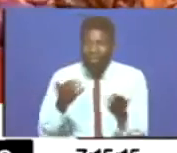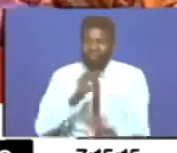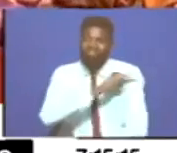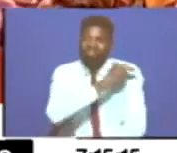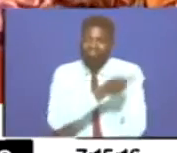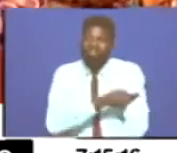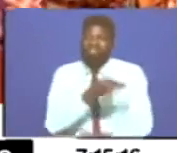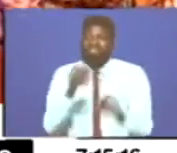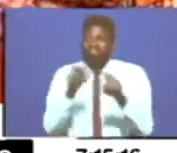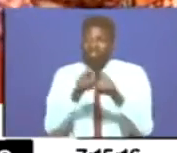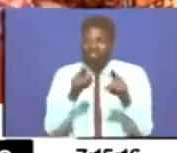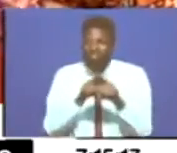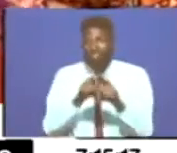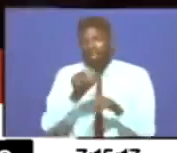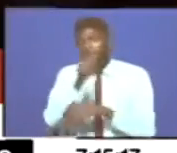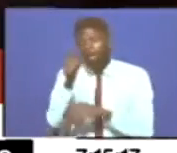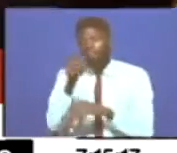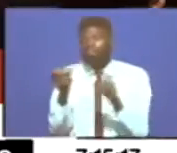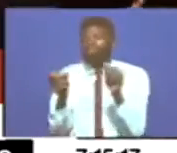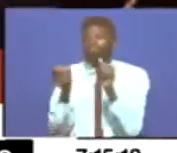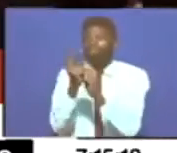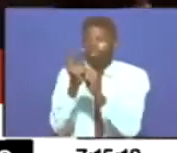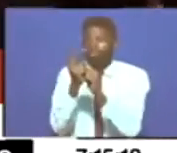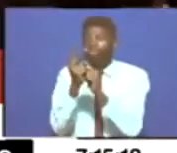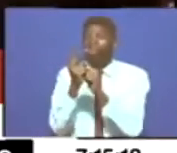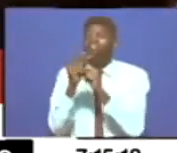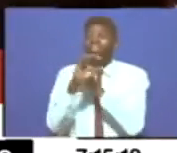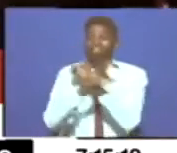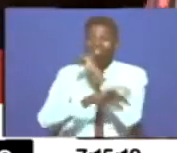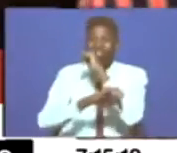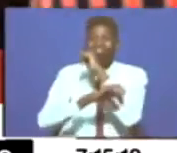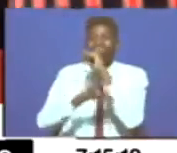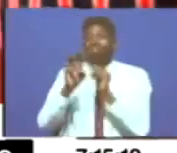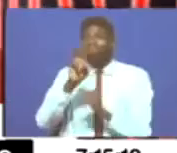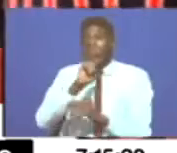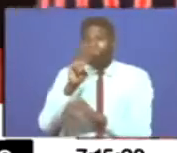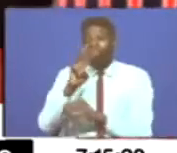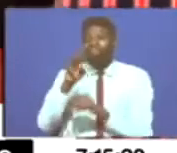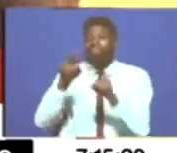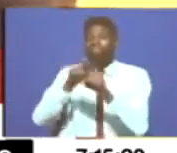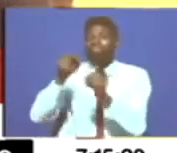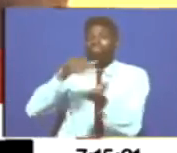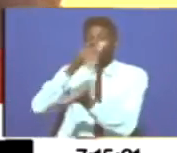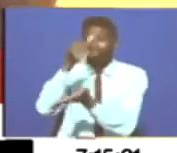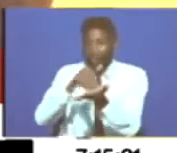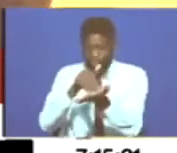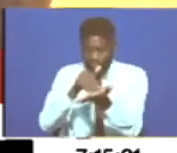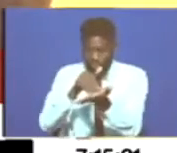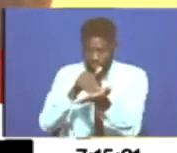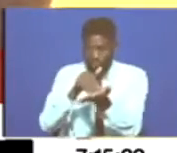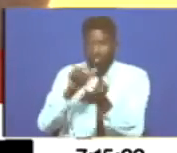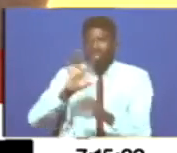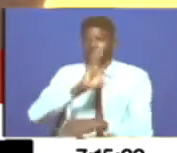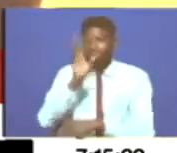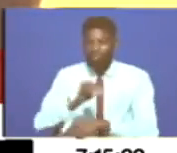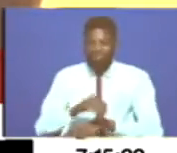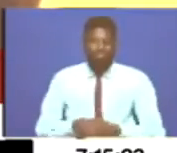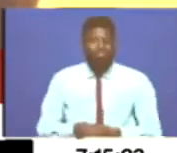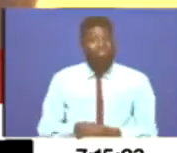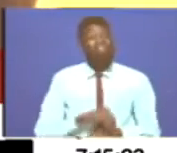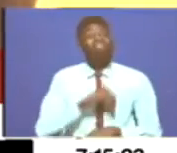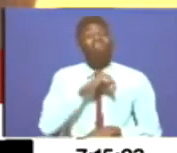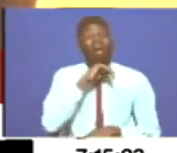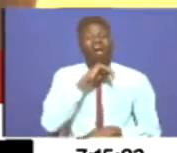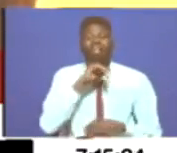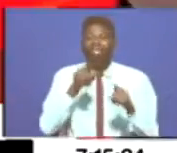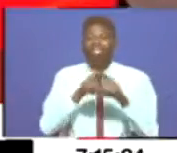katika mataifa 12 ya kati na magharibi mwa bara Afrika. Kiongozi wa chama cha ODM Raila Odinga na spika